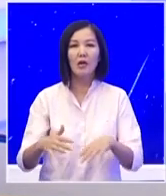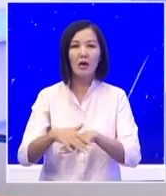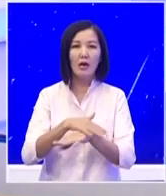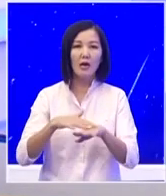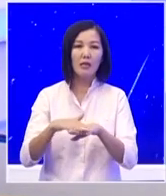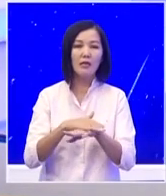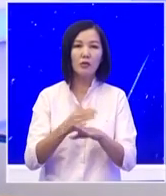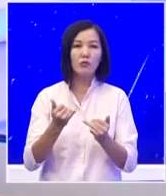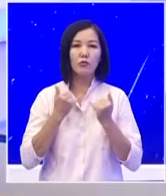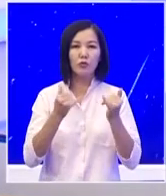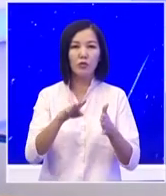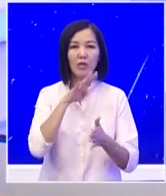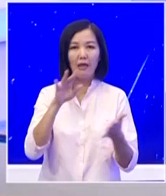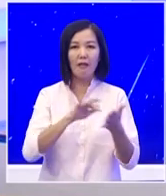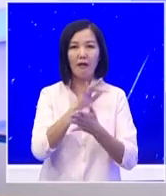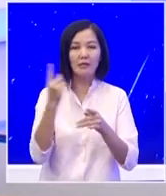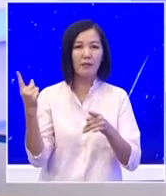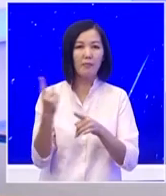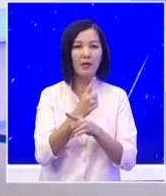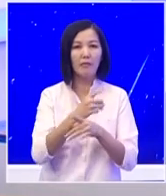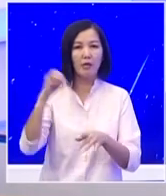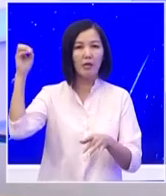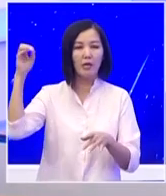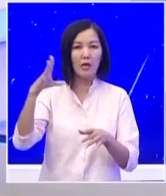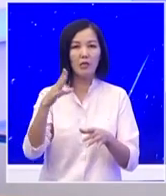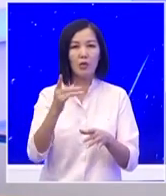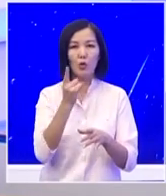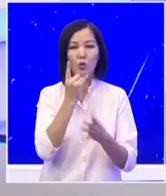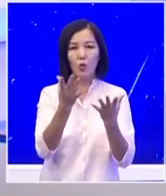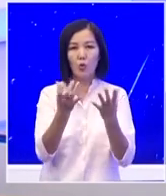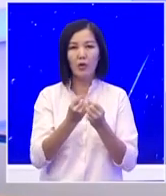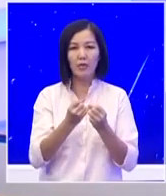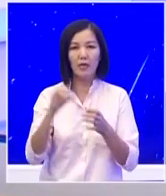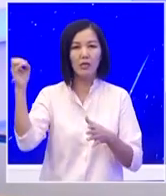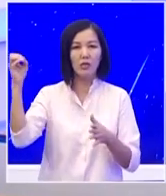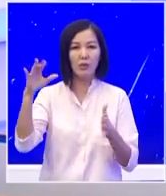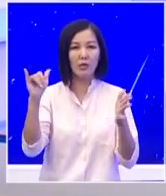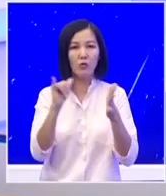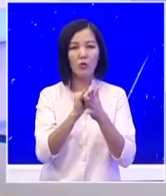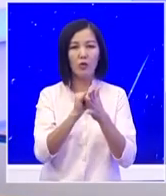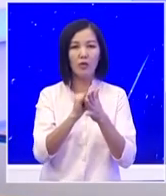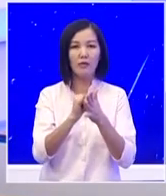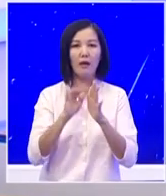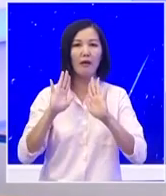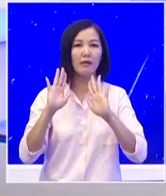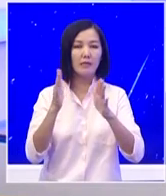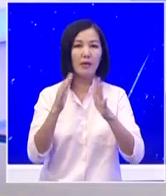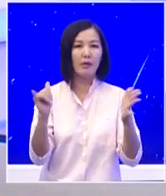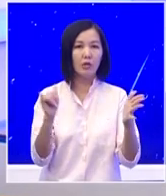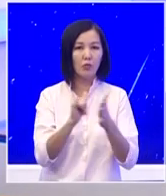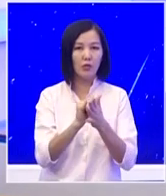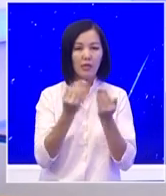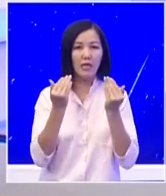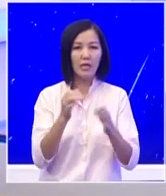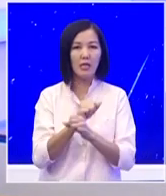Тұрғындар игілігі үшін Текелі қаласында алғаш рет күннен қуат алатын шамдар қойылды. Олар халық көп жүретін саябақтардың біріне орнатылды.